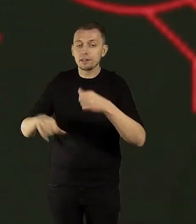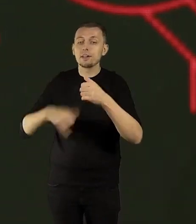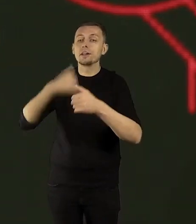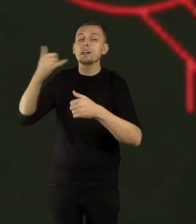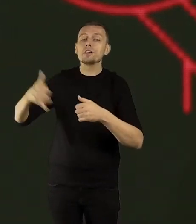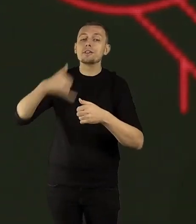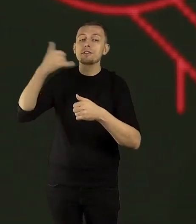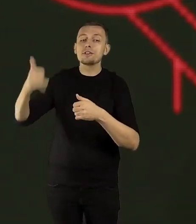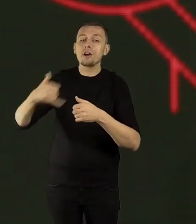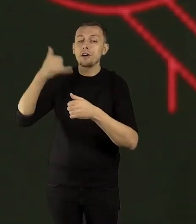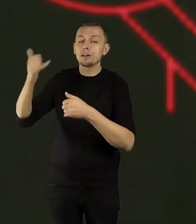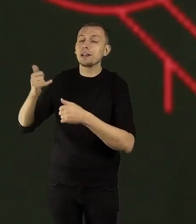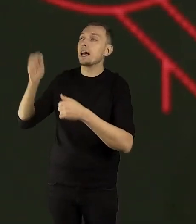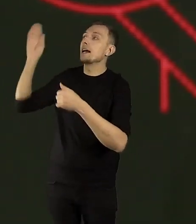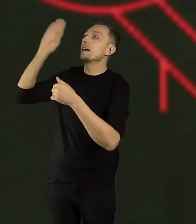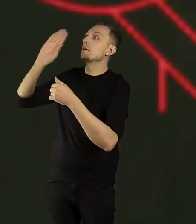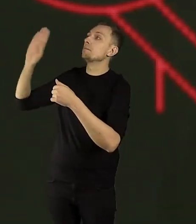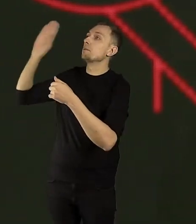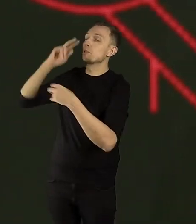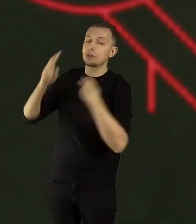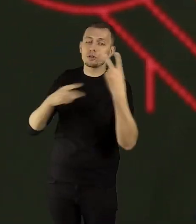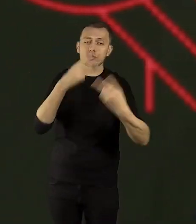będą walczyć w Jego imieniu.